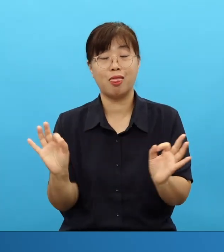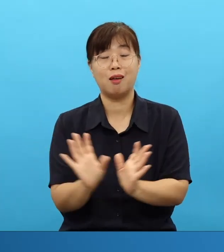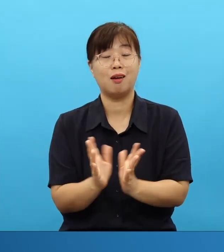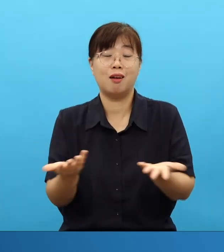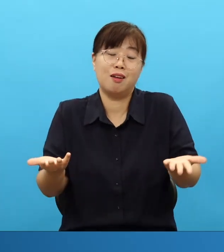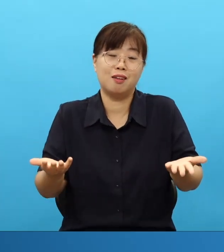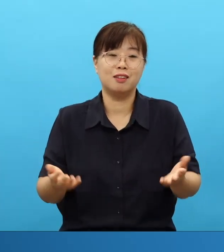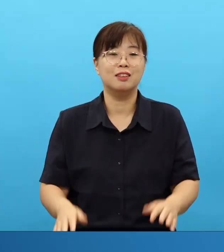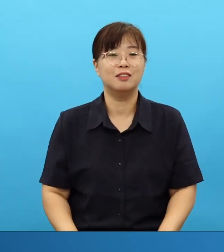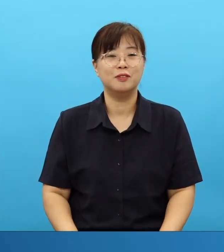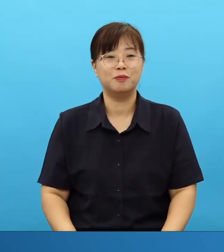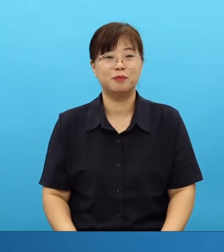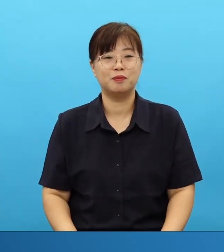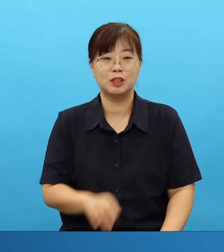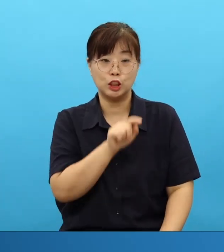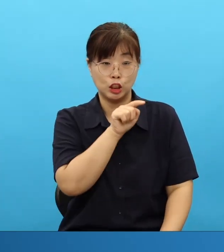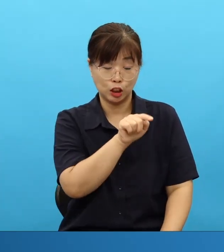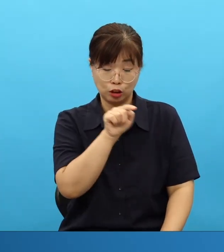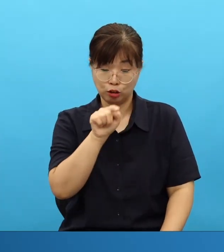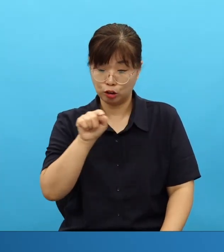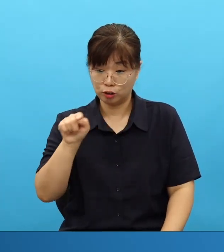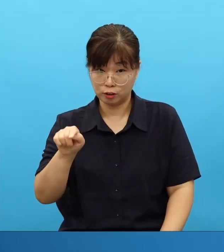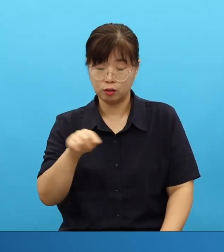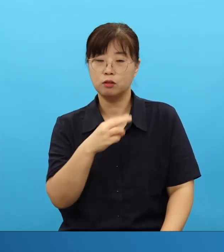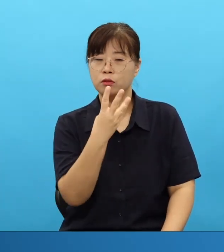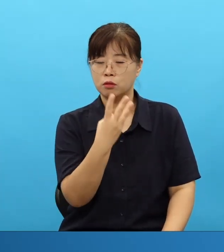뭡니까 지금 예수님께서